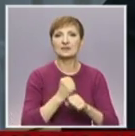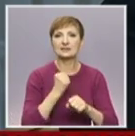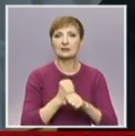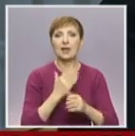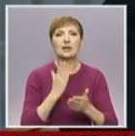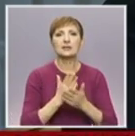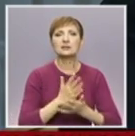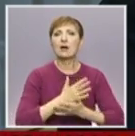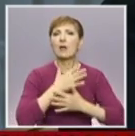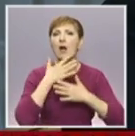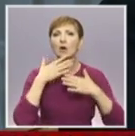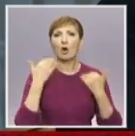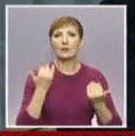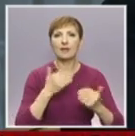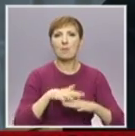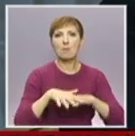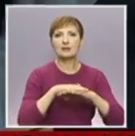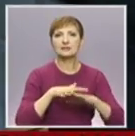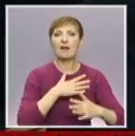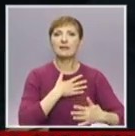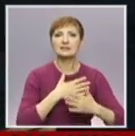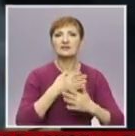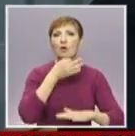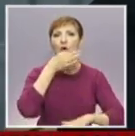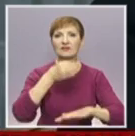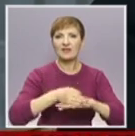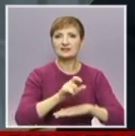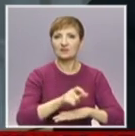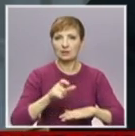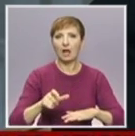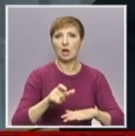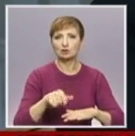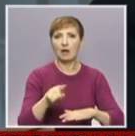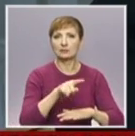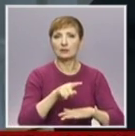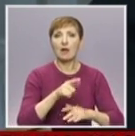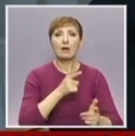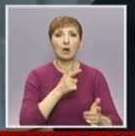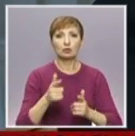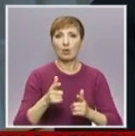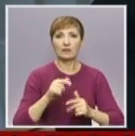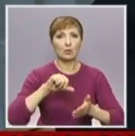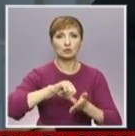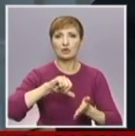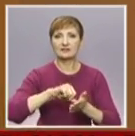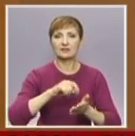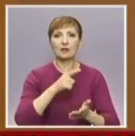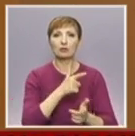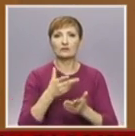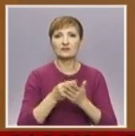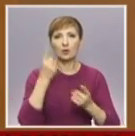есть огромная масса активных, ответственных горожан, которые готовы соучаствовать, которые готовы свои идеи